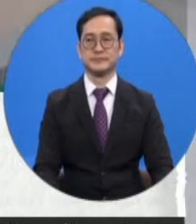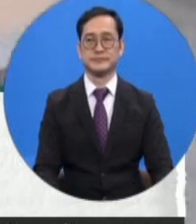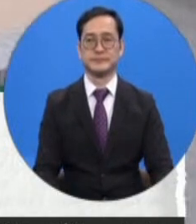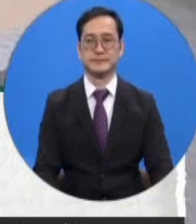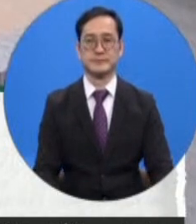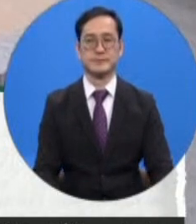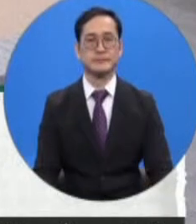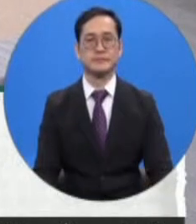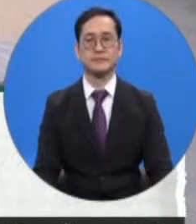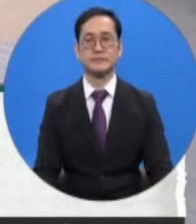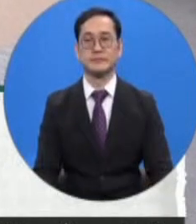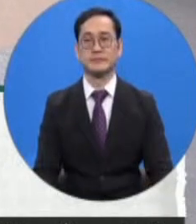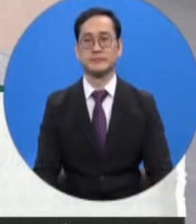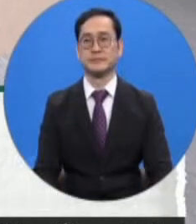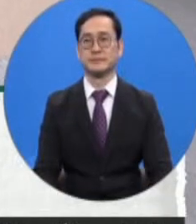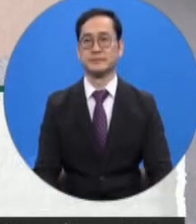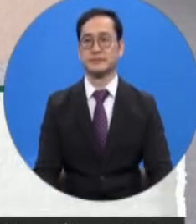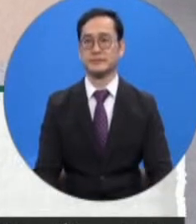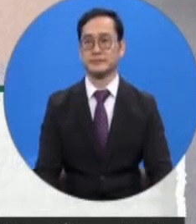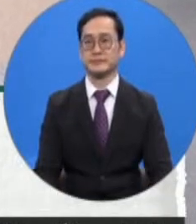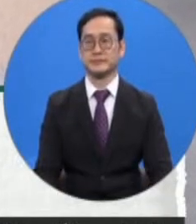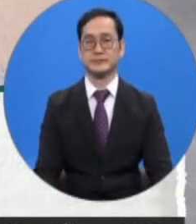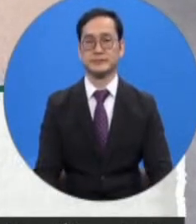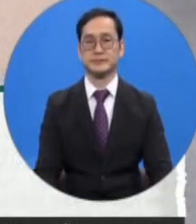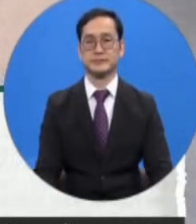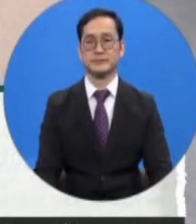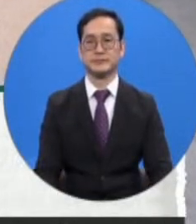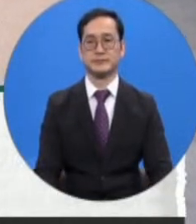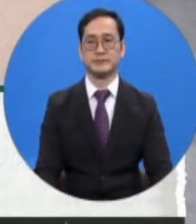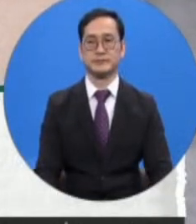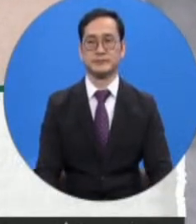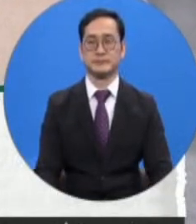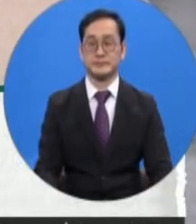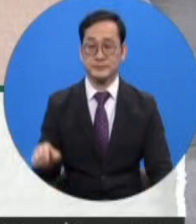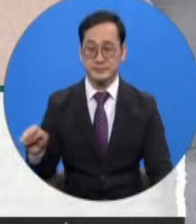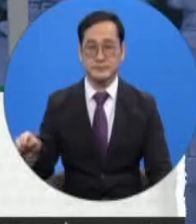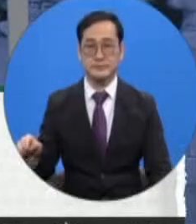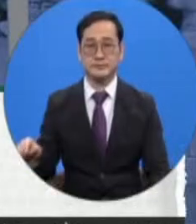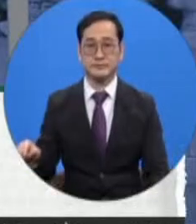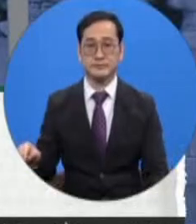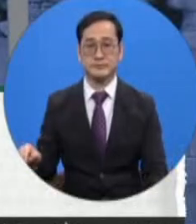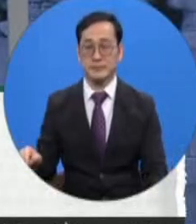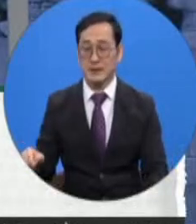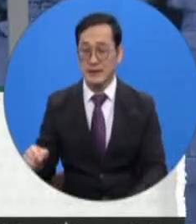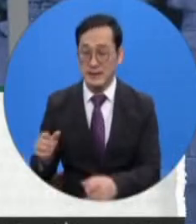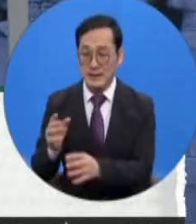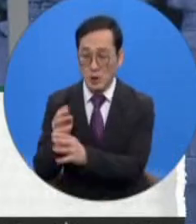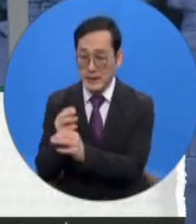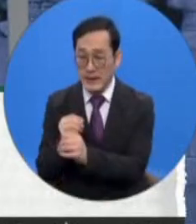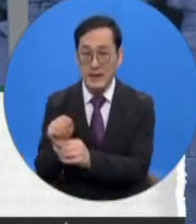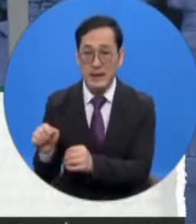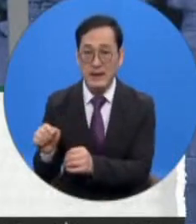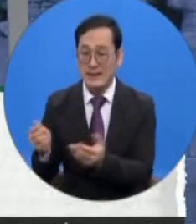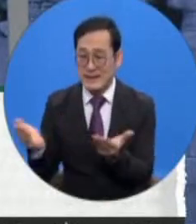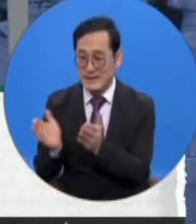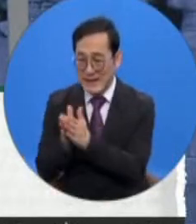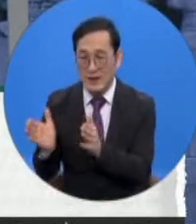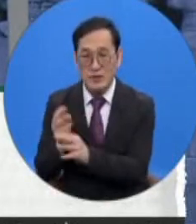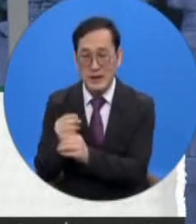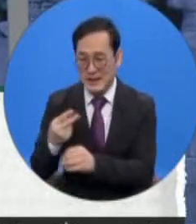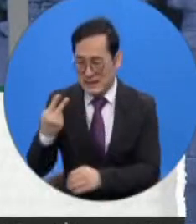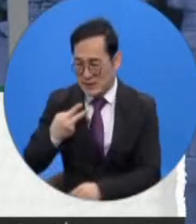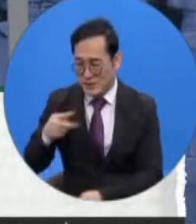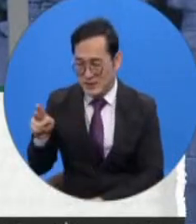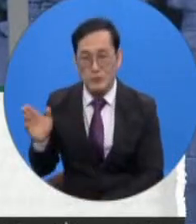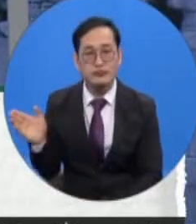논란이 제기되고 있는 건 저 재직증명서라는 서류 안에 있는 날짜가 2002년부터 소위 재직을 했다라고 증명을